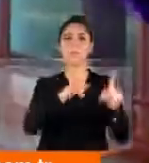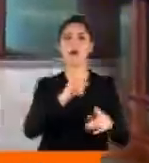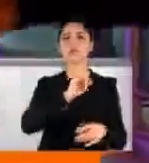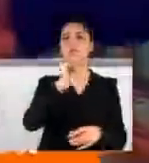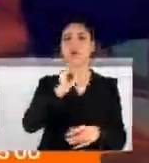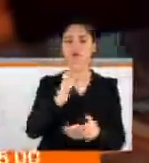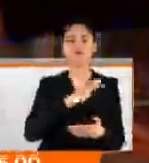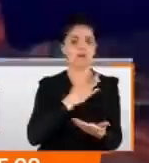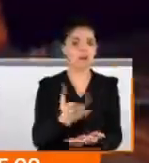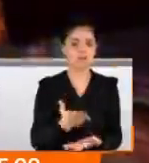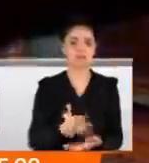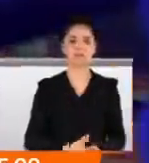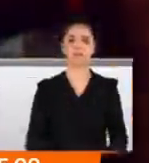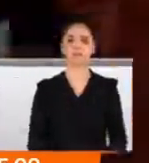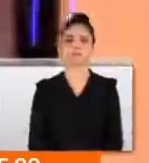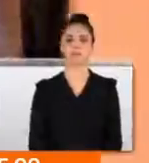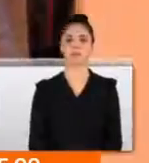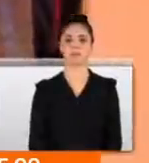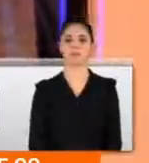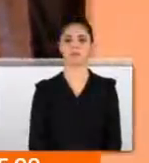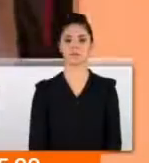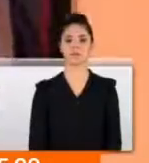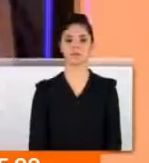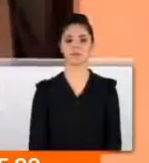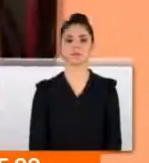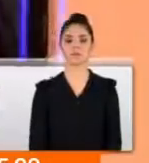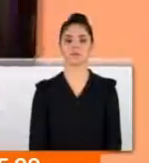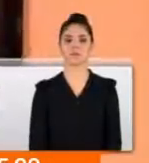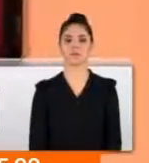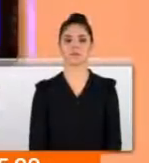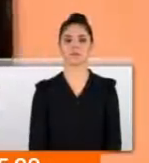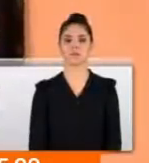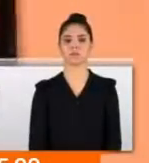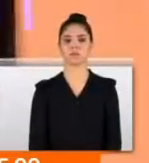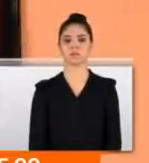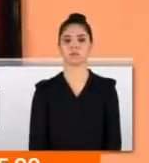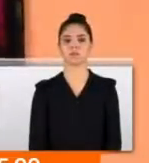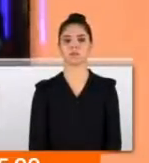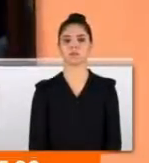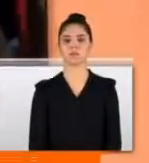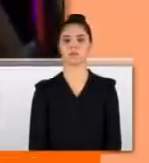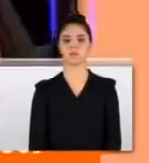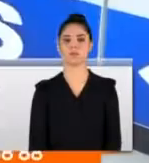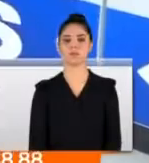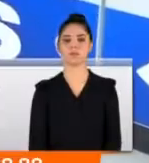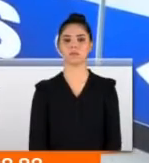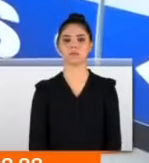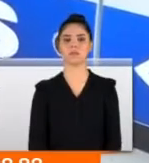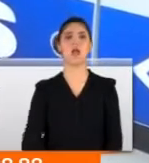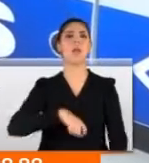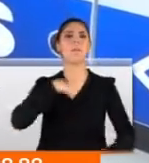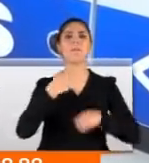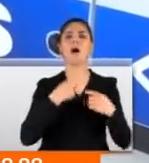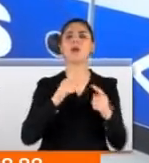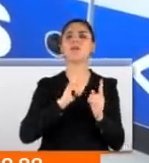etti. Ödemeyeceğim ki. Ödemeyeceğim. Rize'den buraya geliyorduk. Yani ayıptır 12 dakikadan serep yani. Bahanelerin